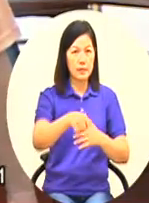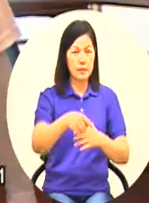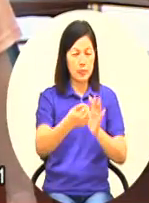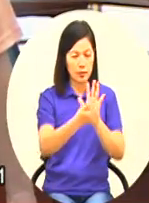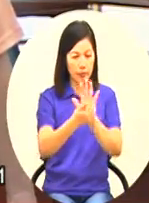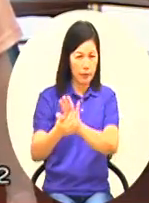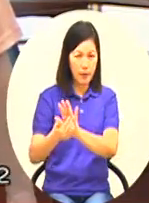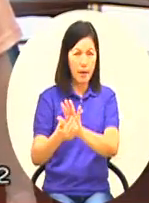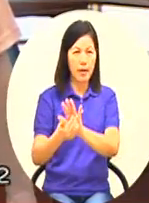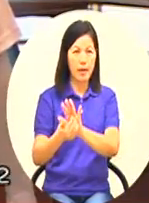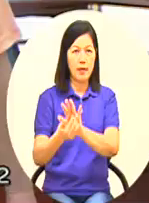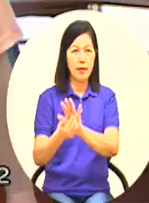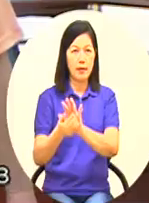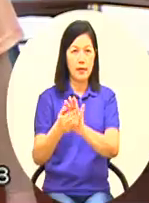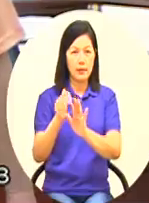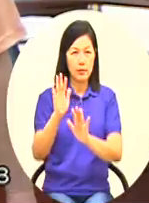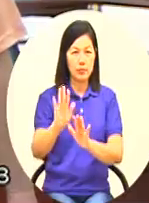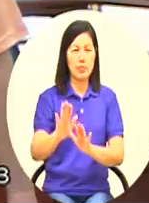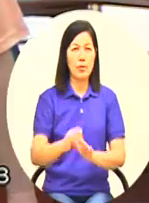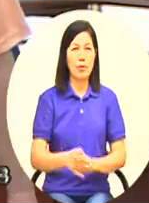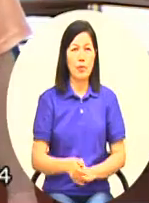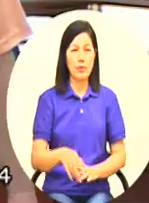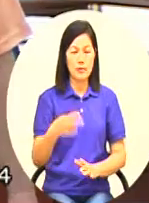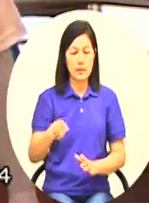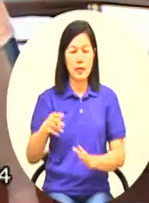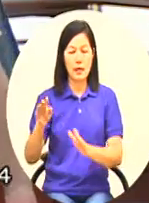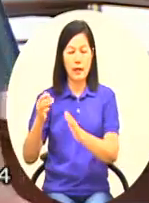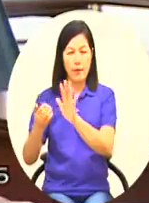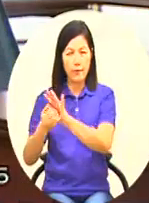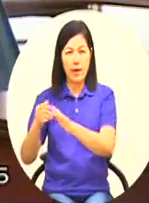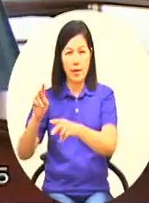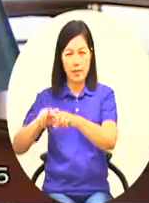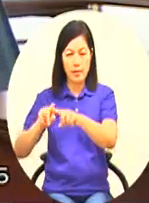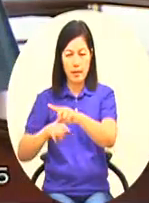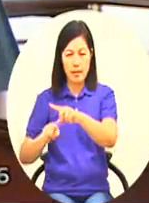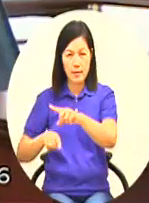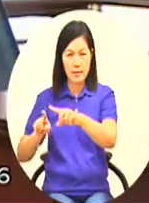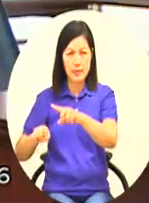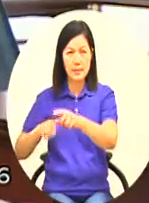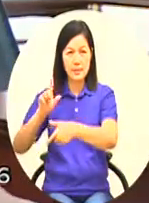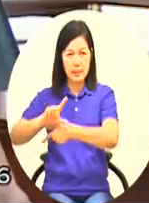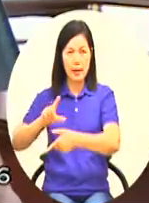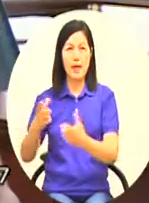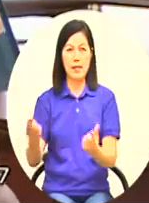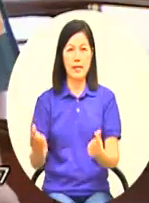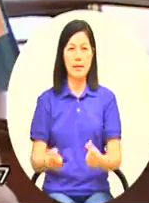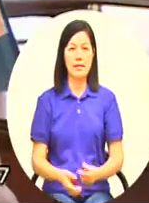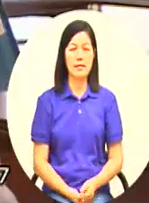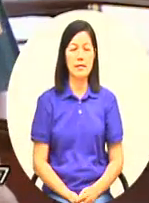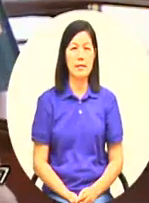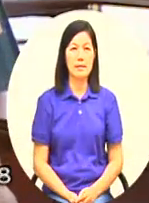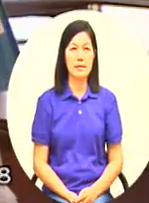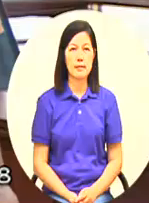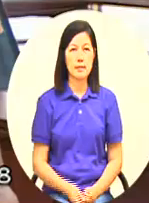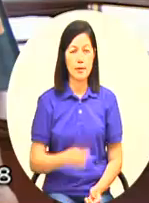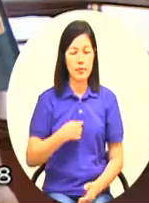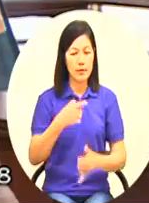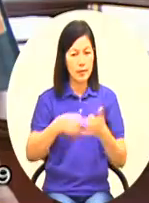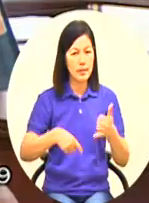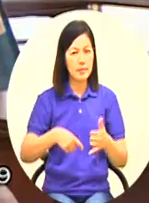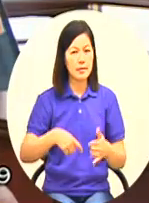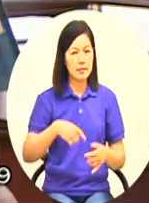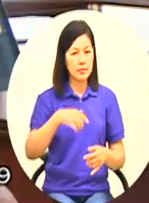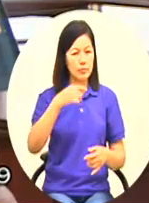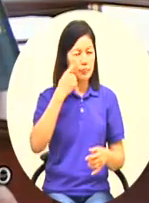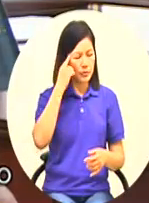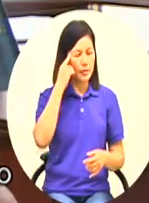治登革热，等于也是防治刺卡嘛。哦，所以呢，分析咧是感觉讲，登革热已经控制啊，对不对？